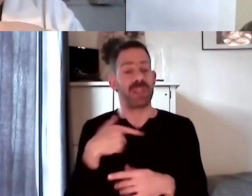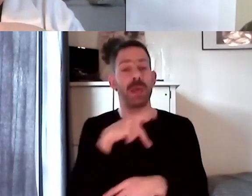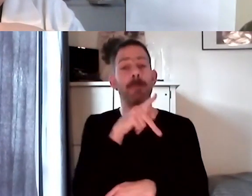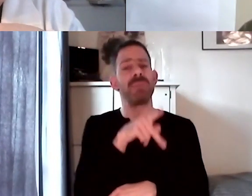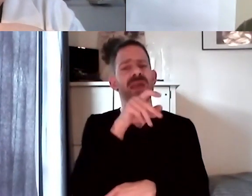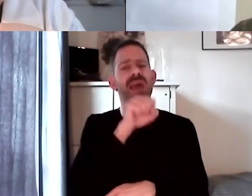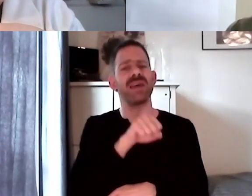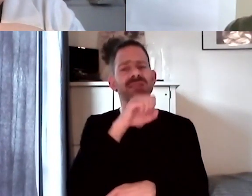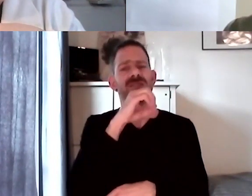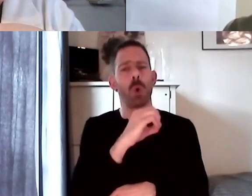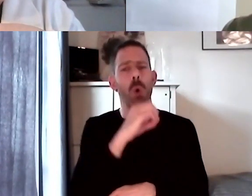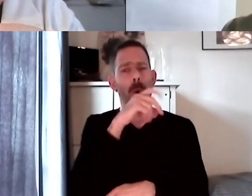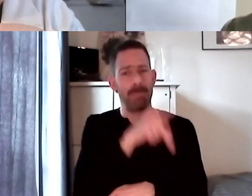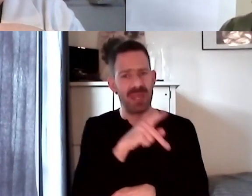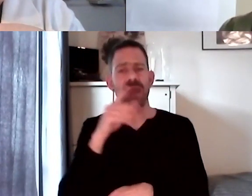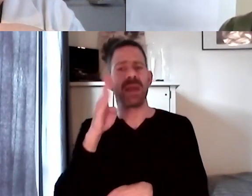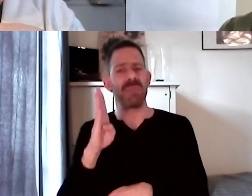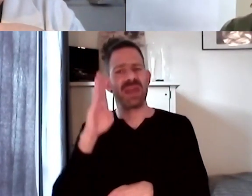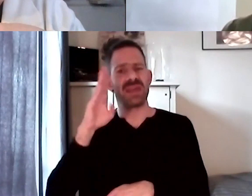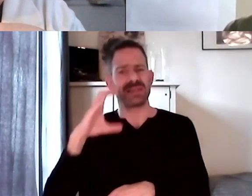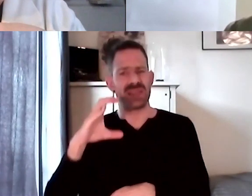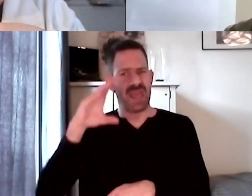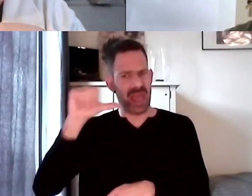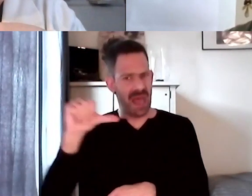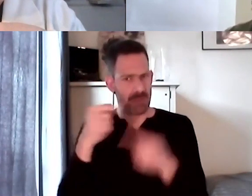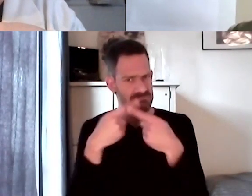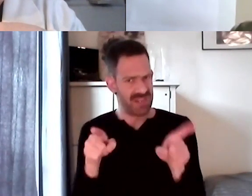PSOP et un BCA?